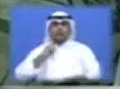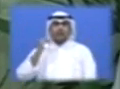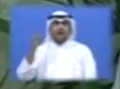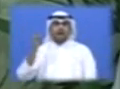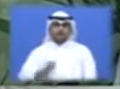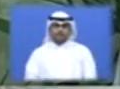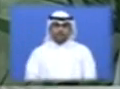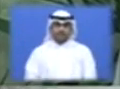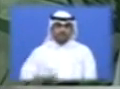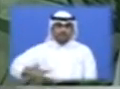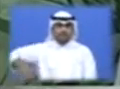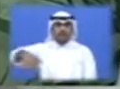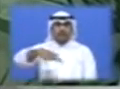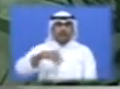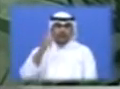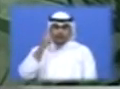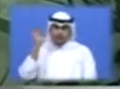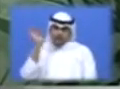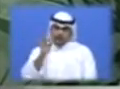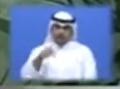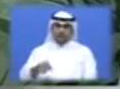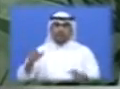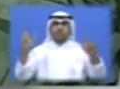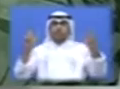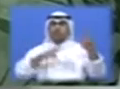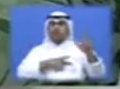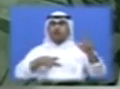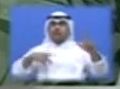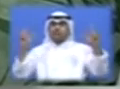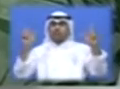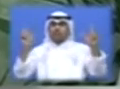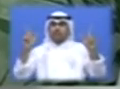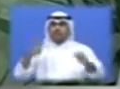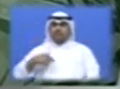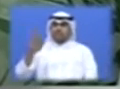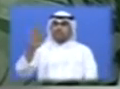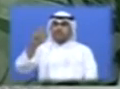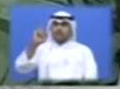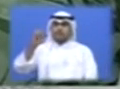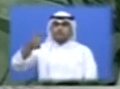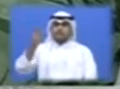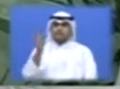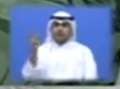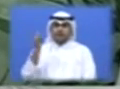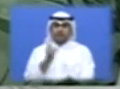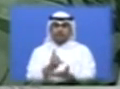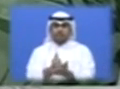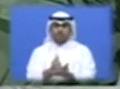تعليمات وتوجيهات معالي وزير الإعلام الشيخ سلمان الحمود الصباح وسعادة الوكيل